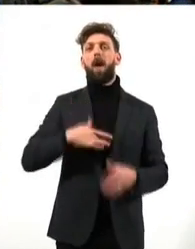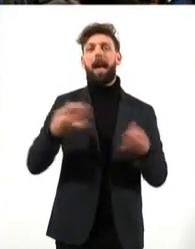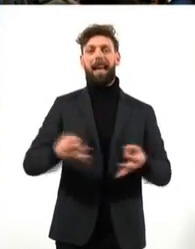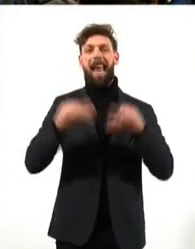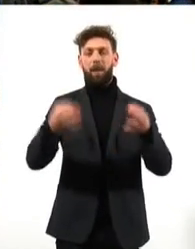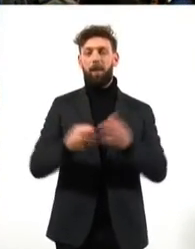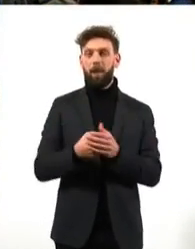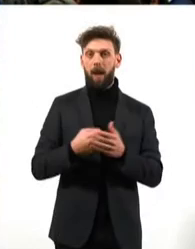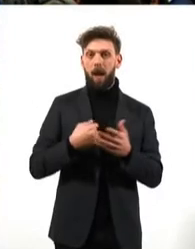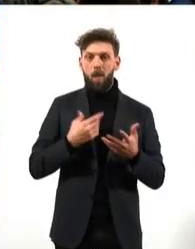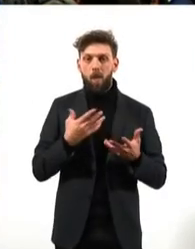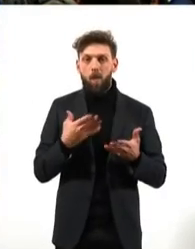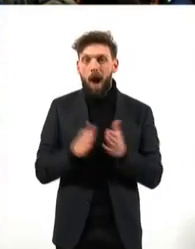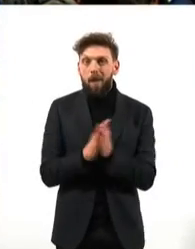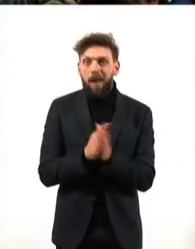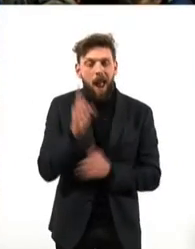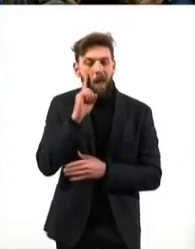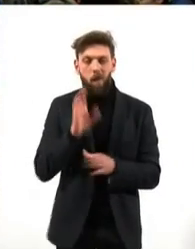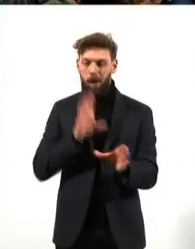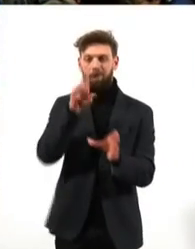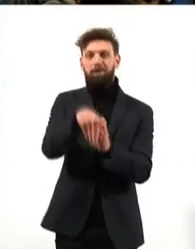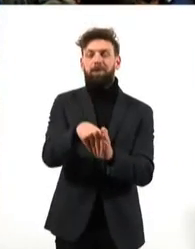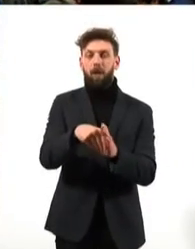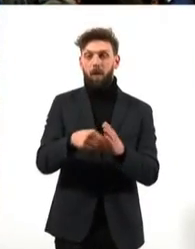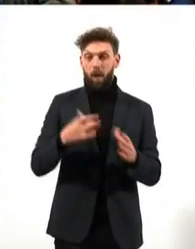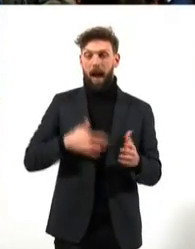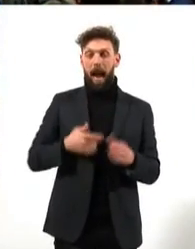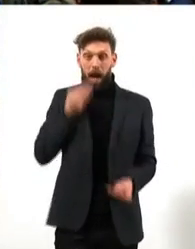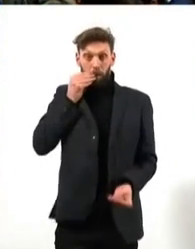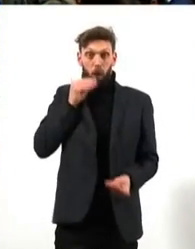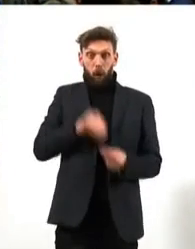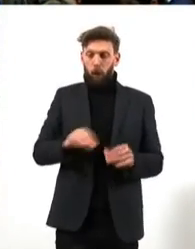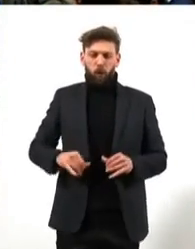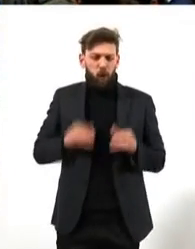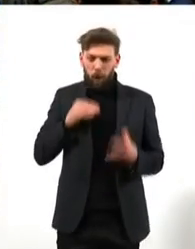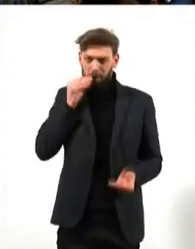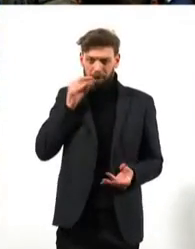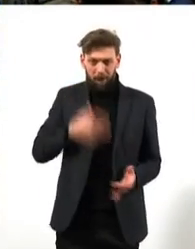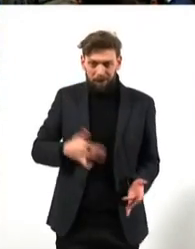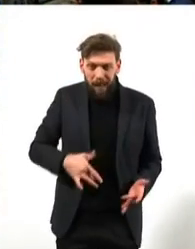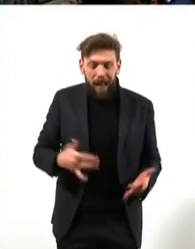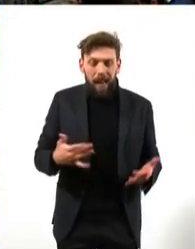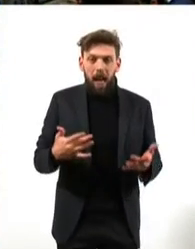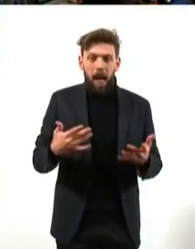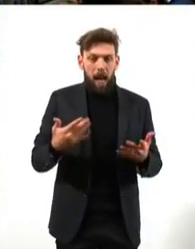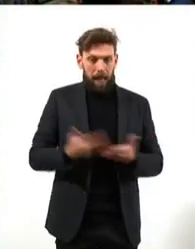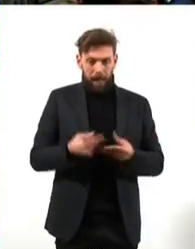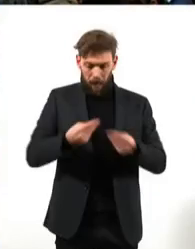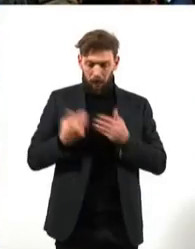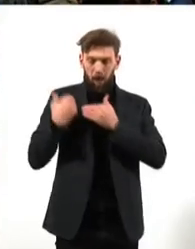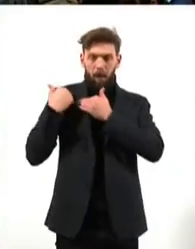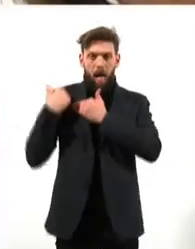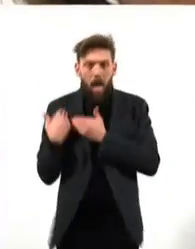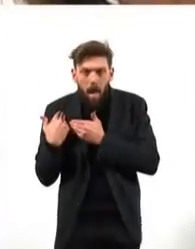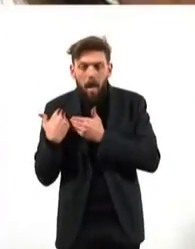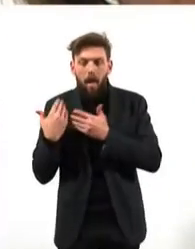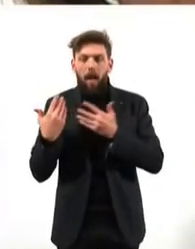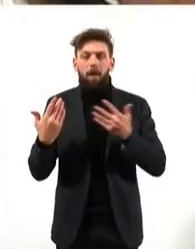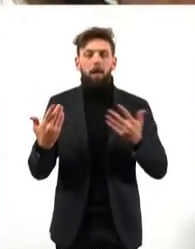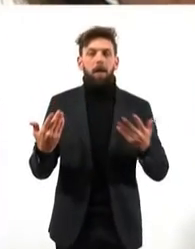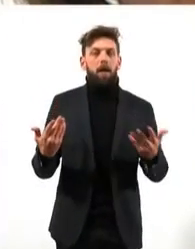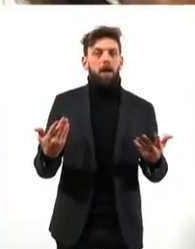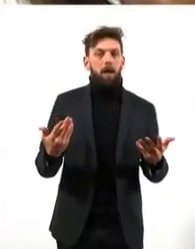élémentaires, c'est que j'ai eu mes règles assez tôt et donc j'ai dû porter le poids de la charge menstruelle assez tôt. Donc c'est le